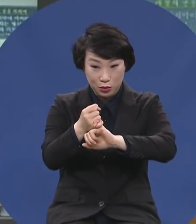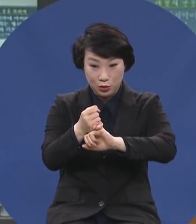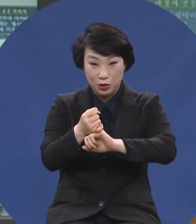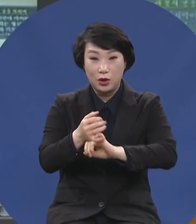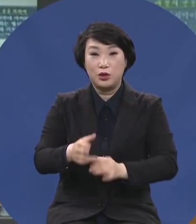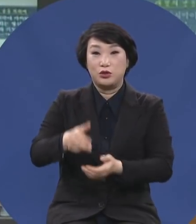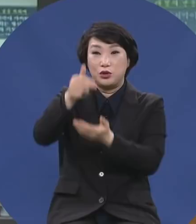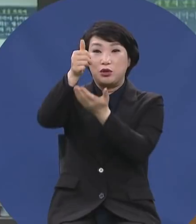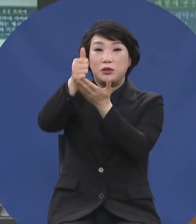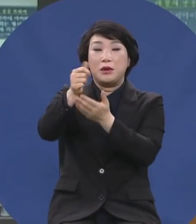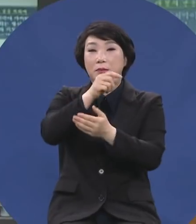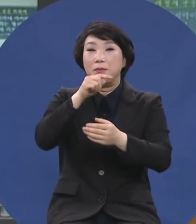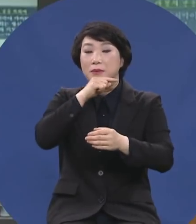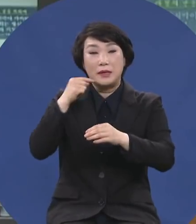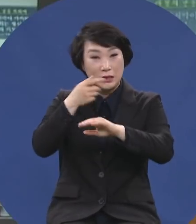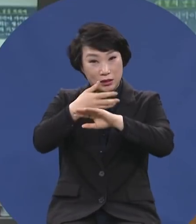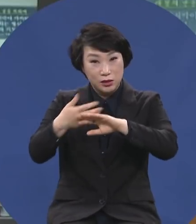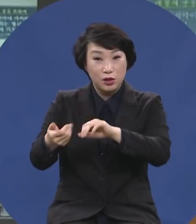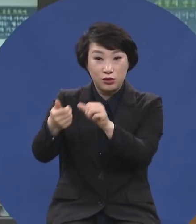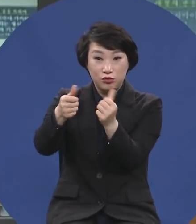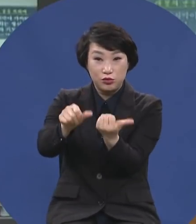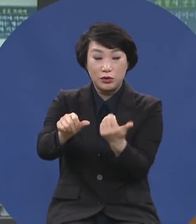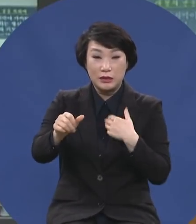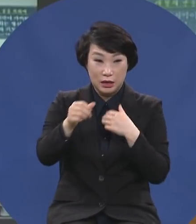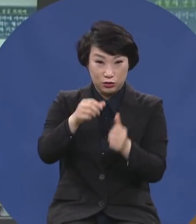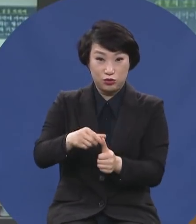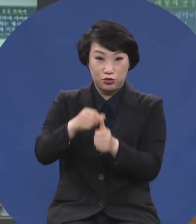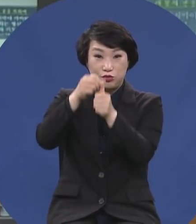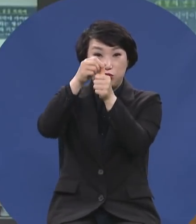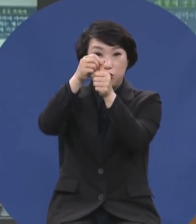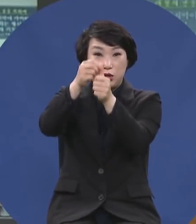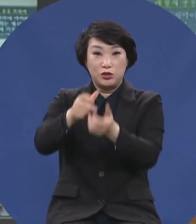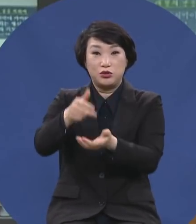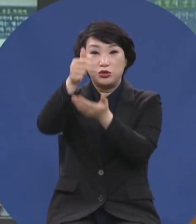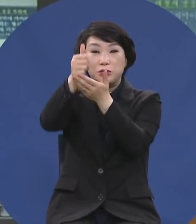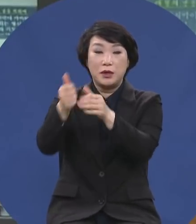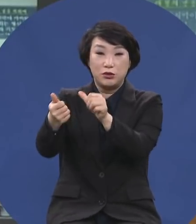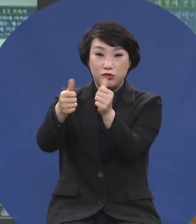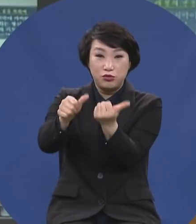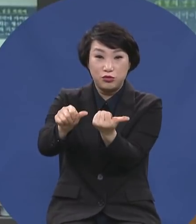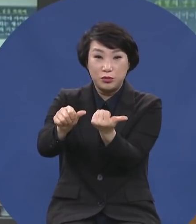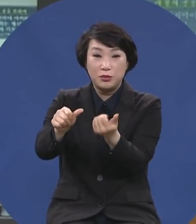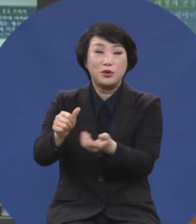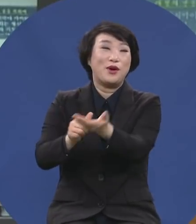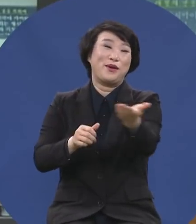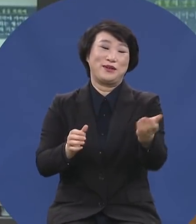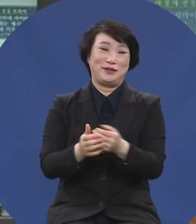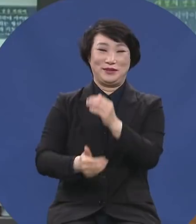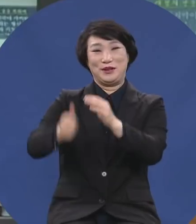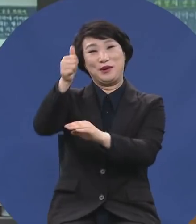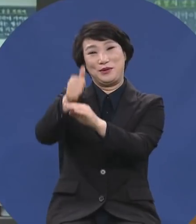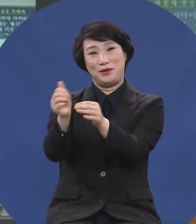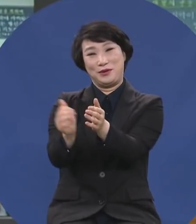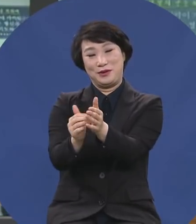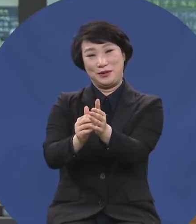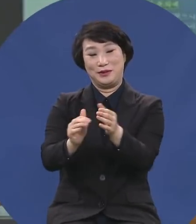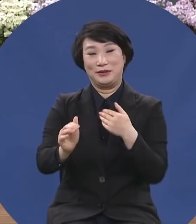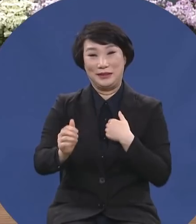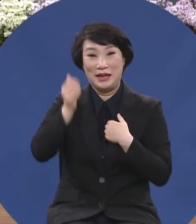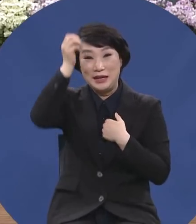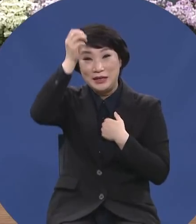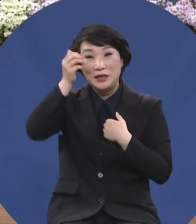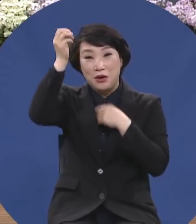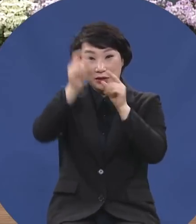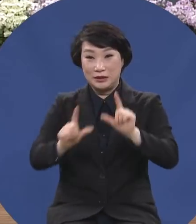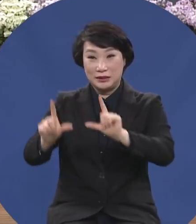반드시 주님이 피 흘려 죽으시고 날 구원하신 주님의 죽으심을 성공시키고 내 영혼의